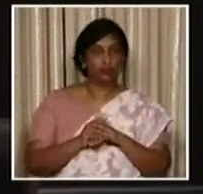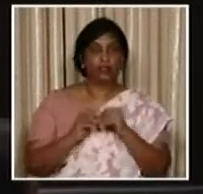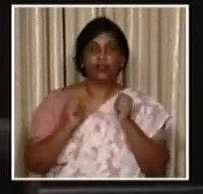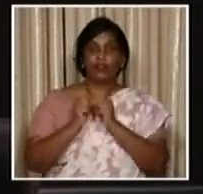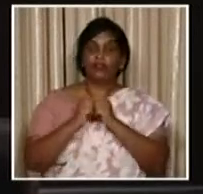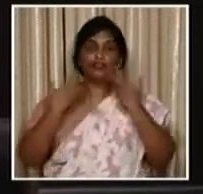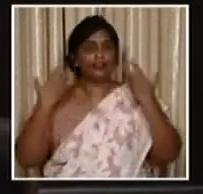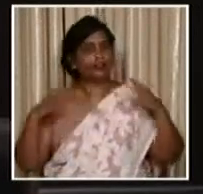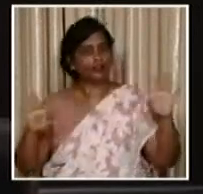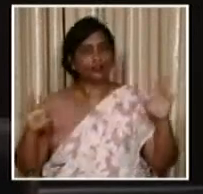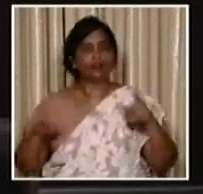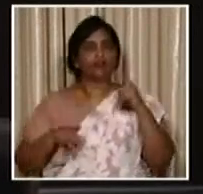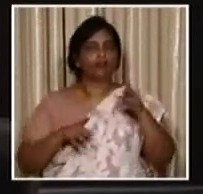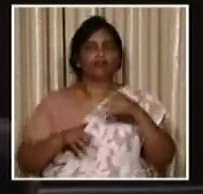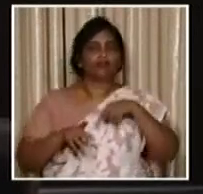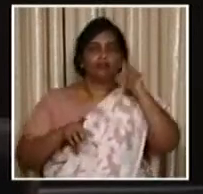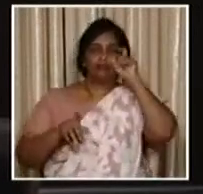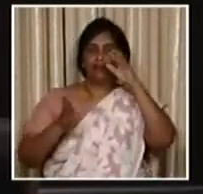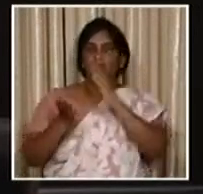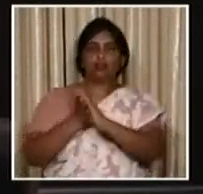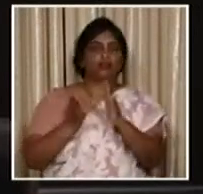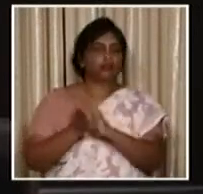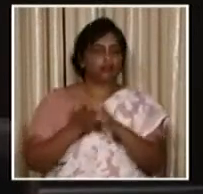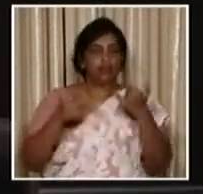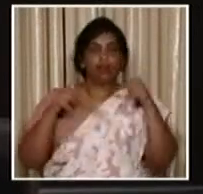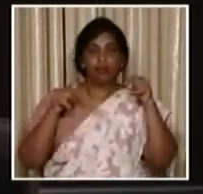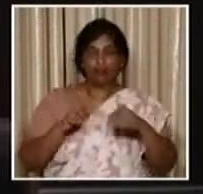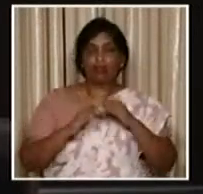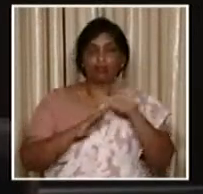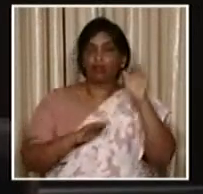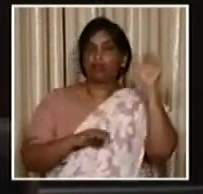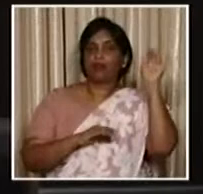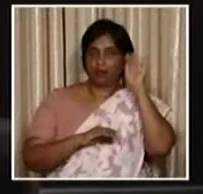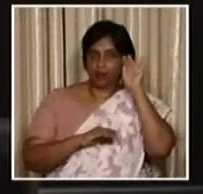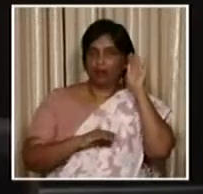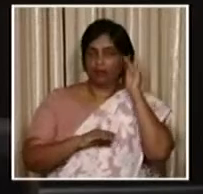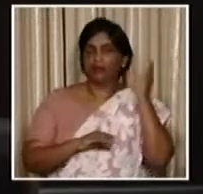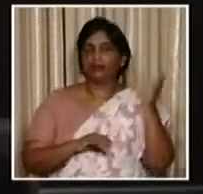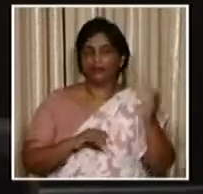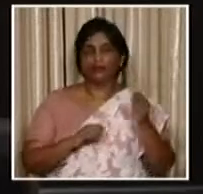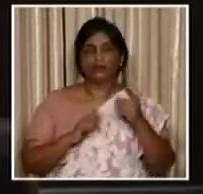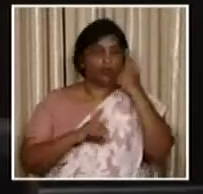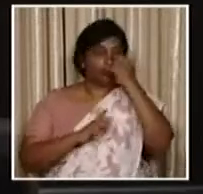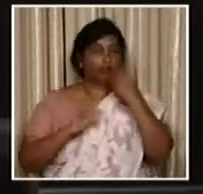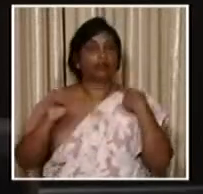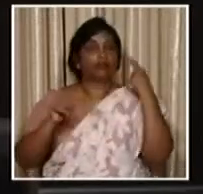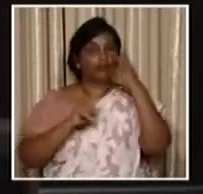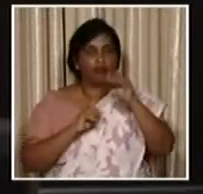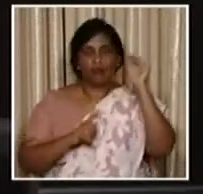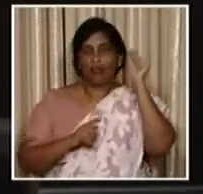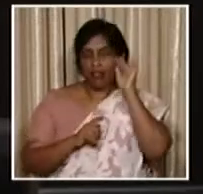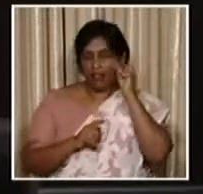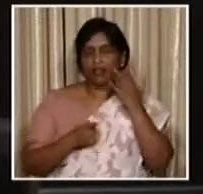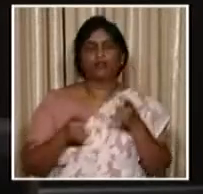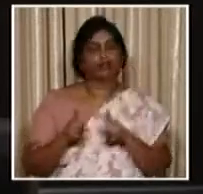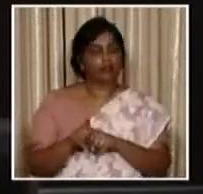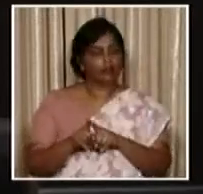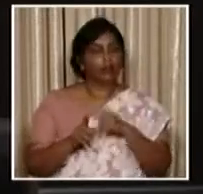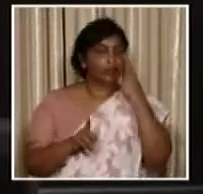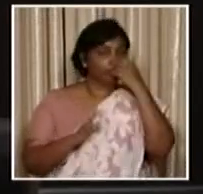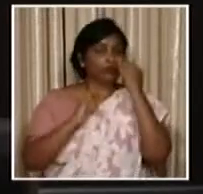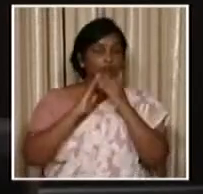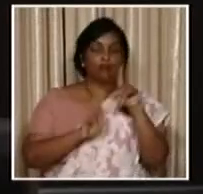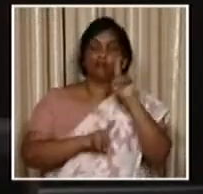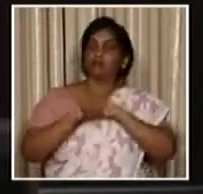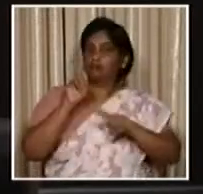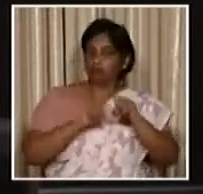වැඩේ කරගත්තා ඒගොල්ලෝ මේ වෙනුවෙන් මොකුත් කරේ නැහැ අද අපේ ගම්වල ඇහෙන දෙයක් ඕක දේවස්ථානෙට ගියාම ඇහෙන දෙයක් ඕක දේවස්ථානේ